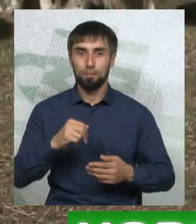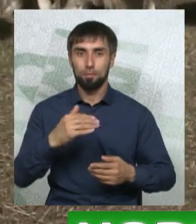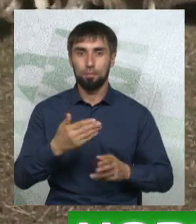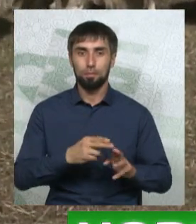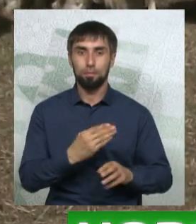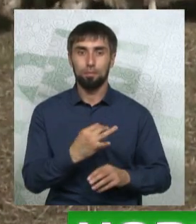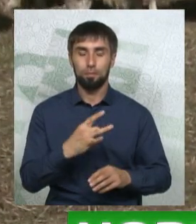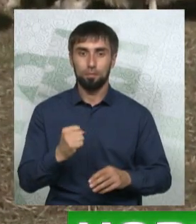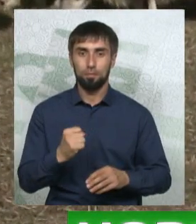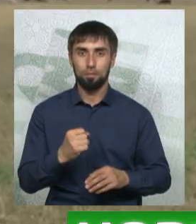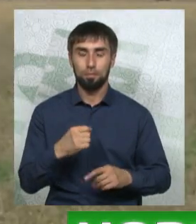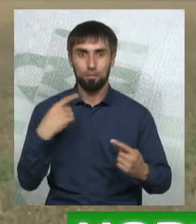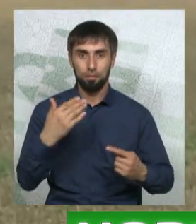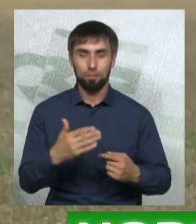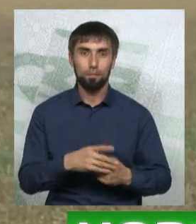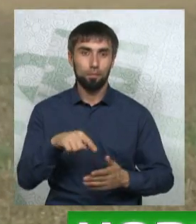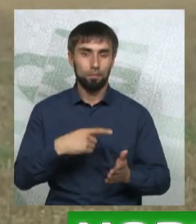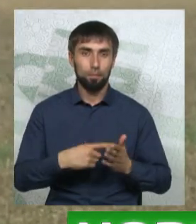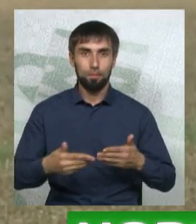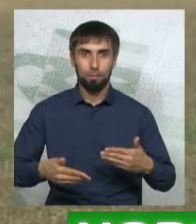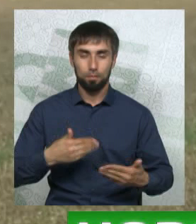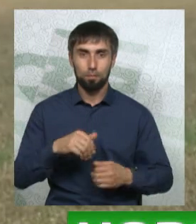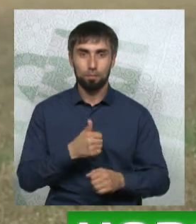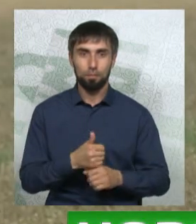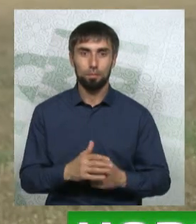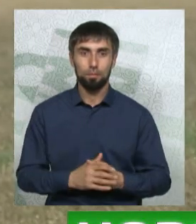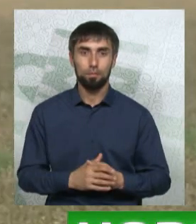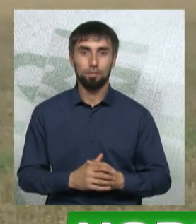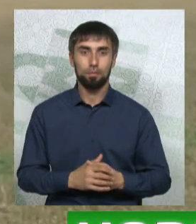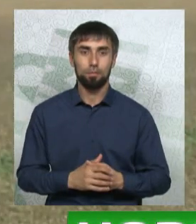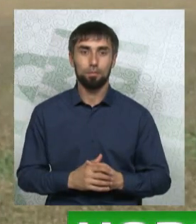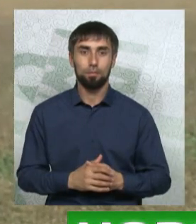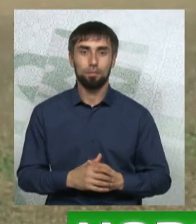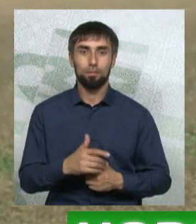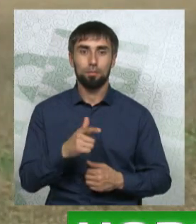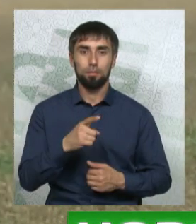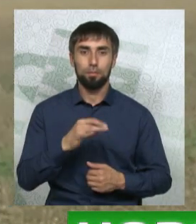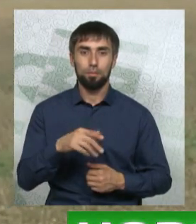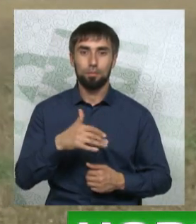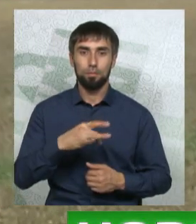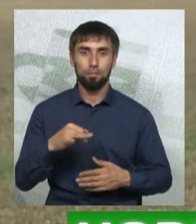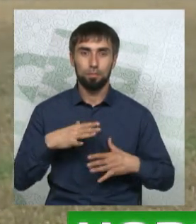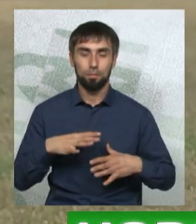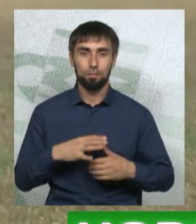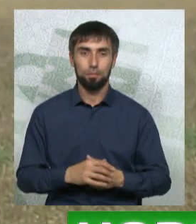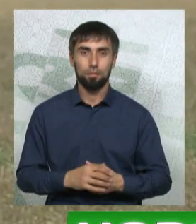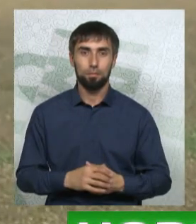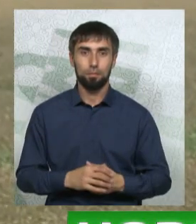шкуры. Этот вопрос поднимался главой при выезде с поездкой были в ГУП «Зори Кавказа».